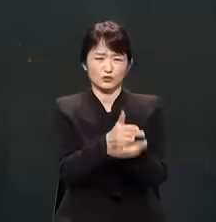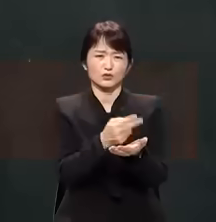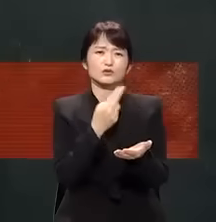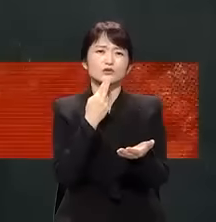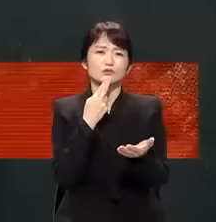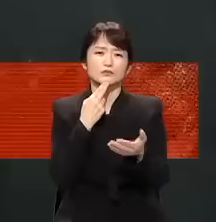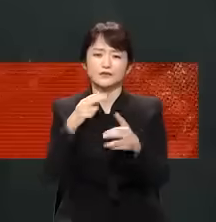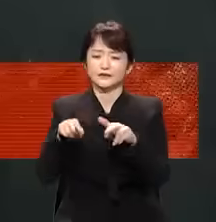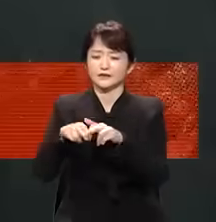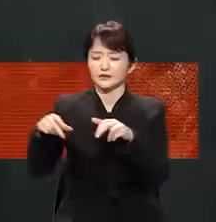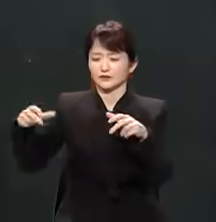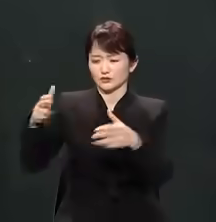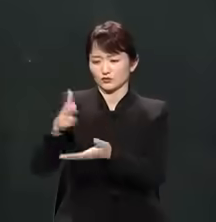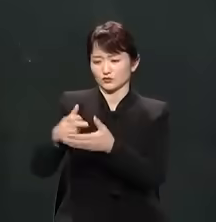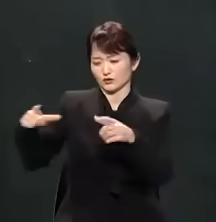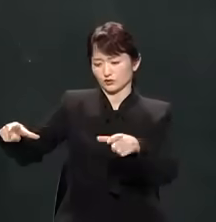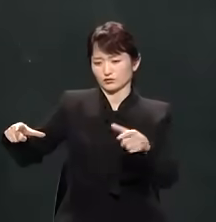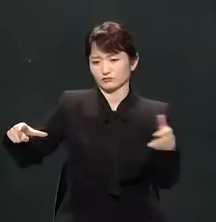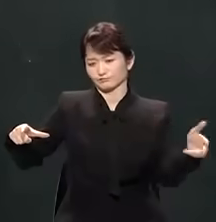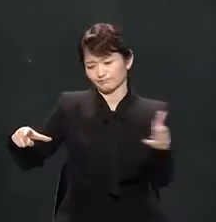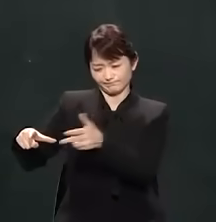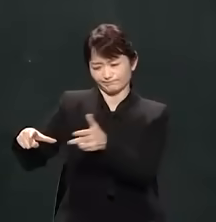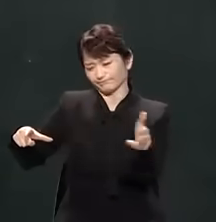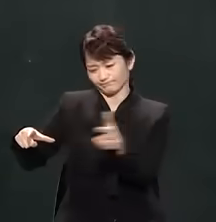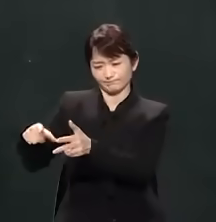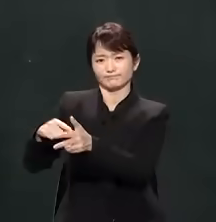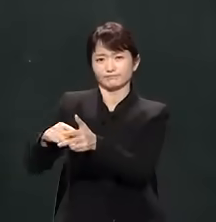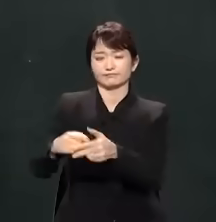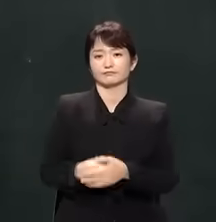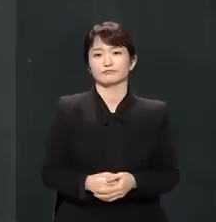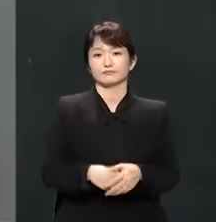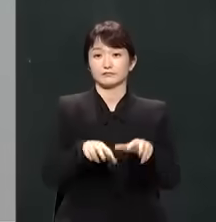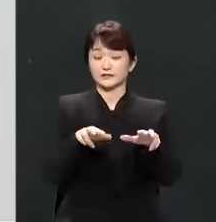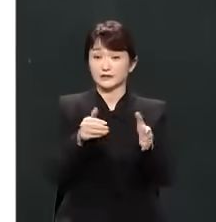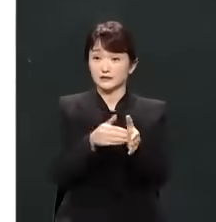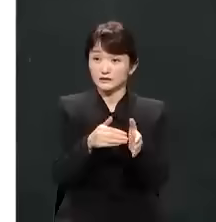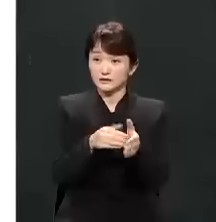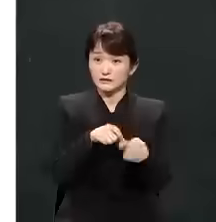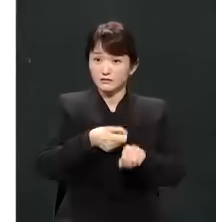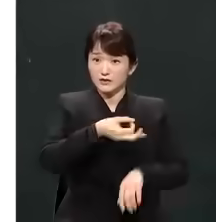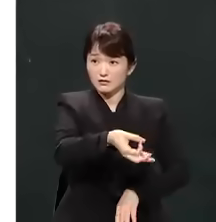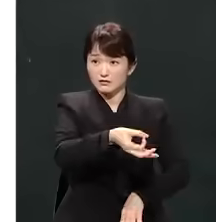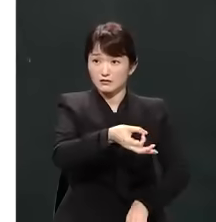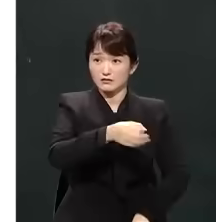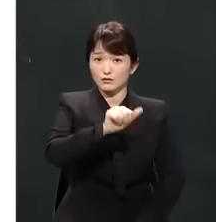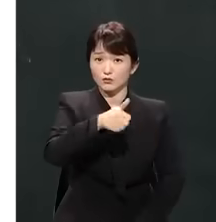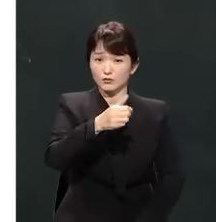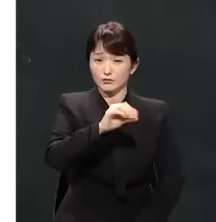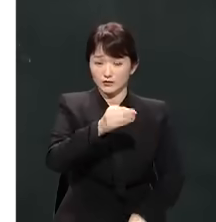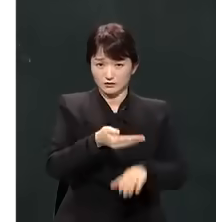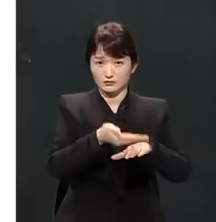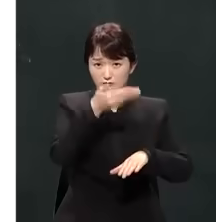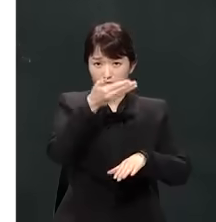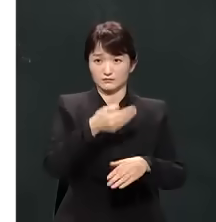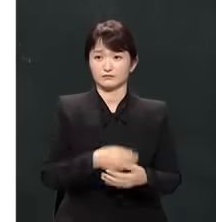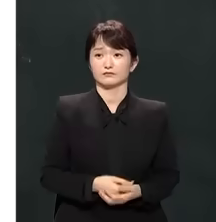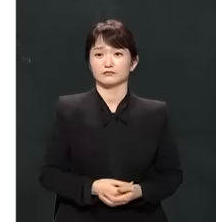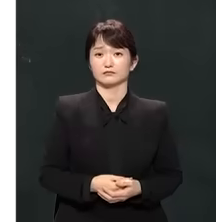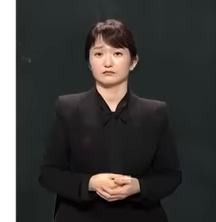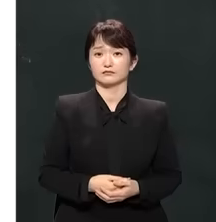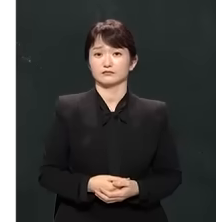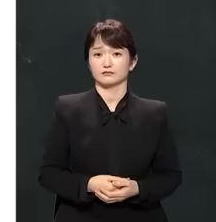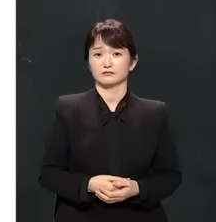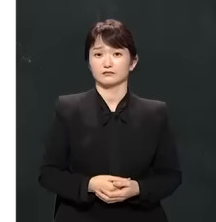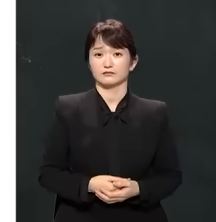구역에 주차를 해 왔다고 합니다 그래서 한 입주민에 따르면요 지금까지 부과된 과태료만 500만 원이 넘는다고 하는데이 아마도